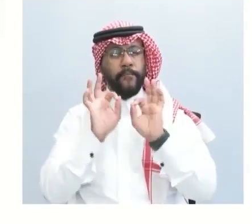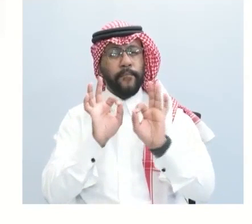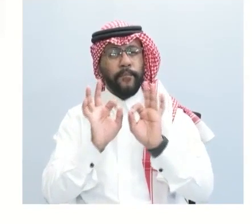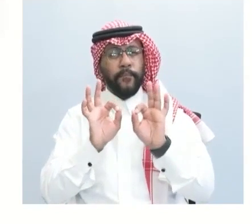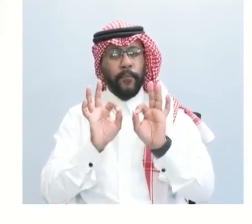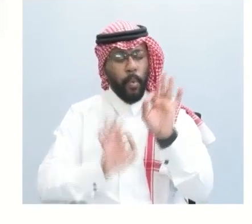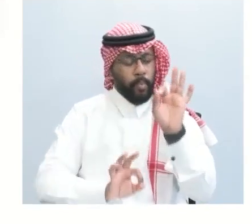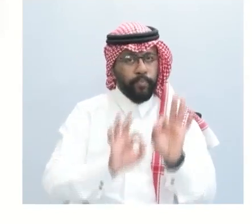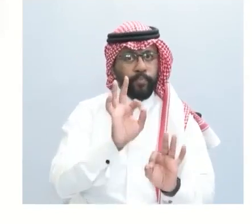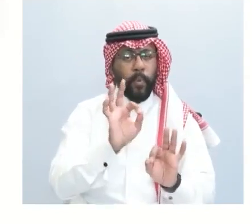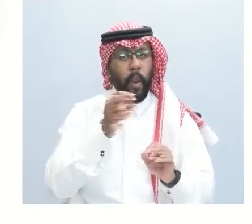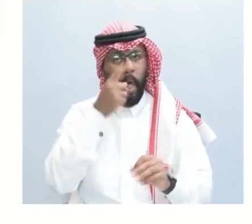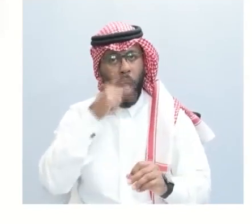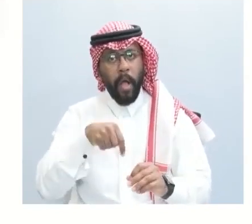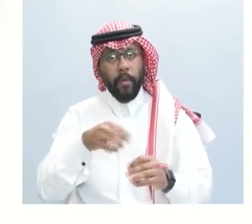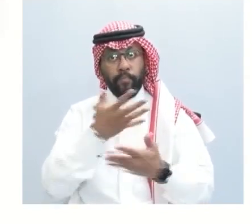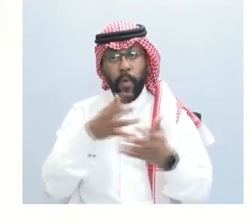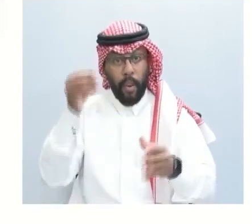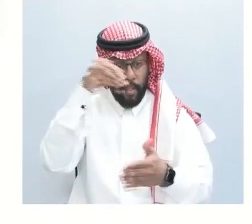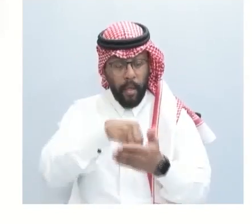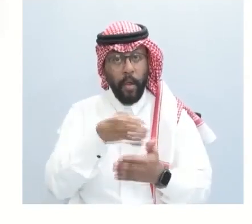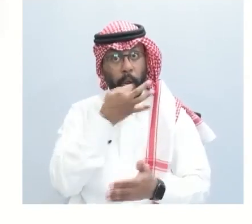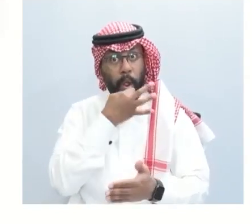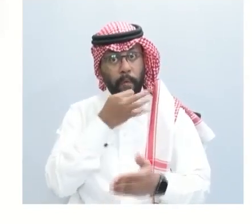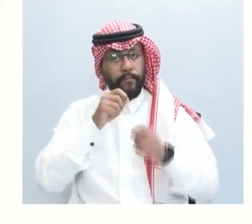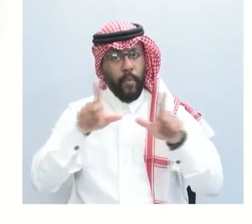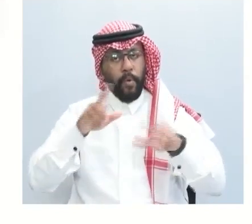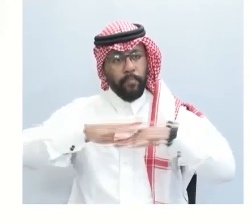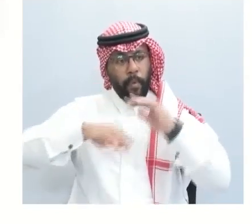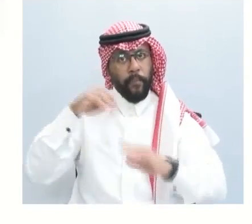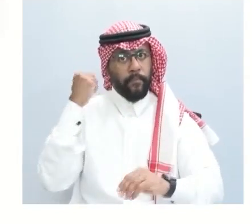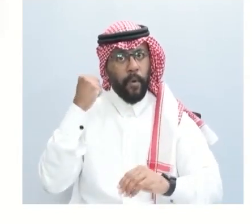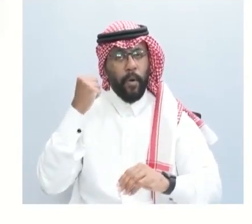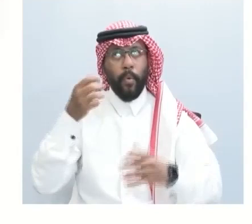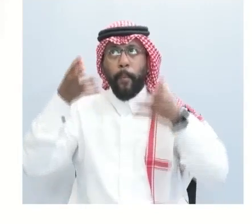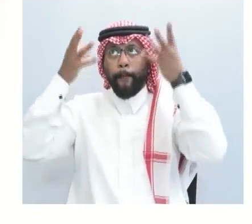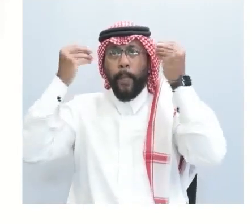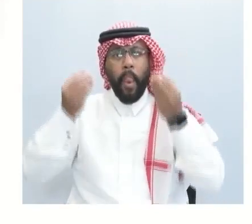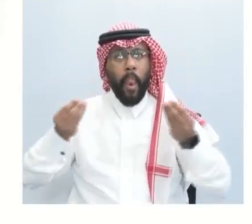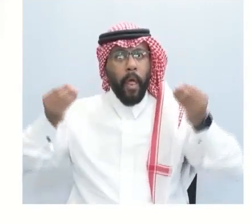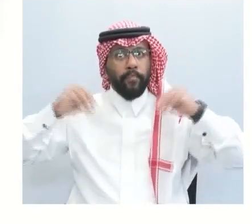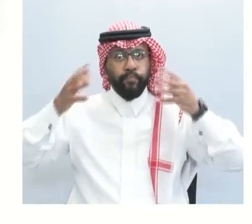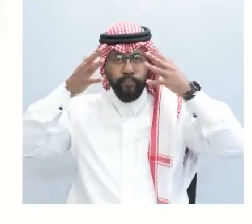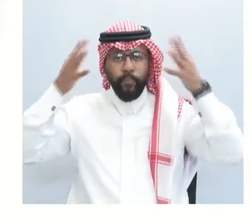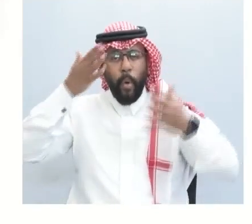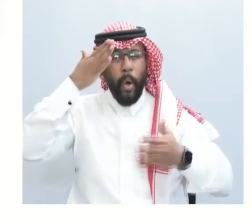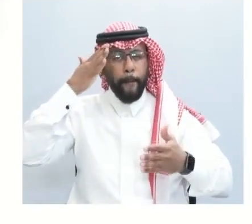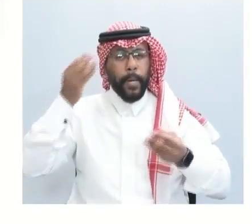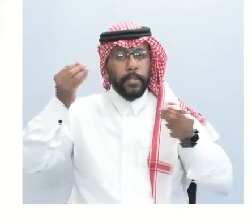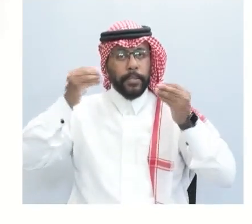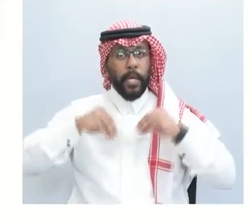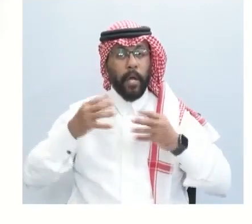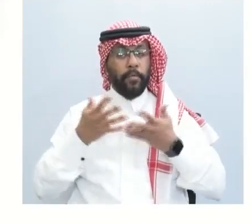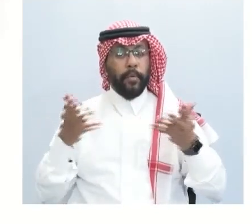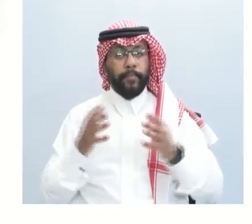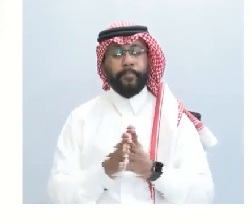ينبغي لمن يتصدى لها ان يكون ذا موهبه يثقلها بالعلوم والمعارف المختلفه وكذلك